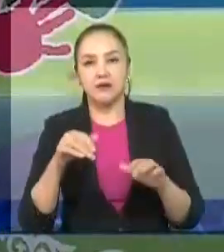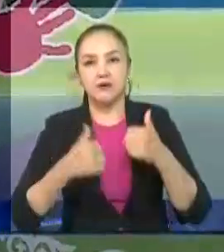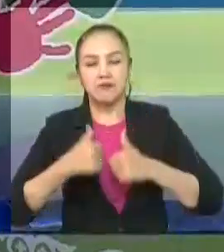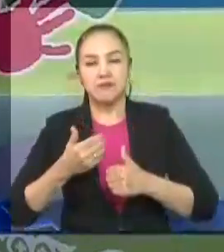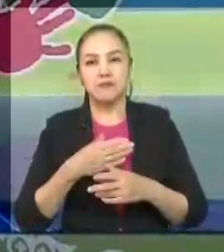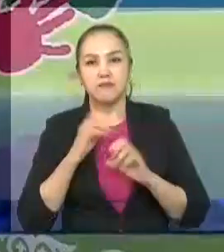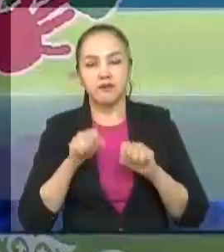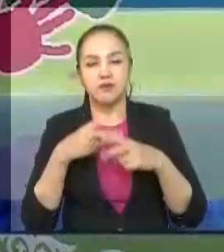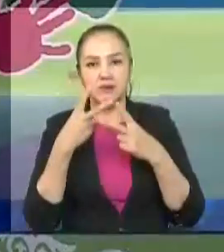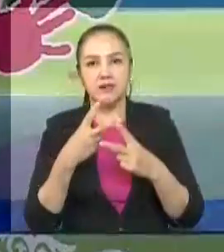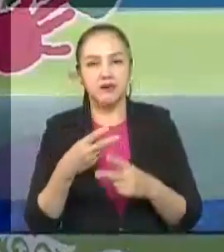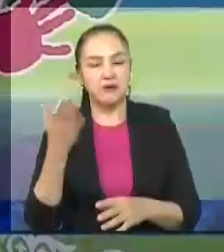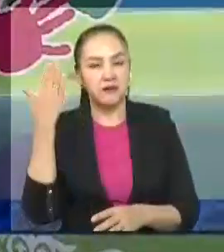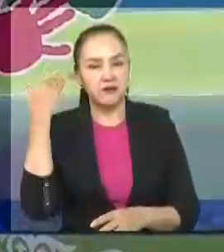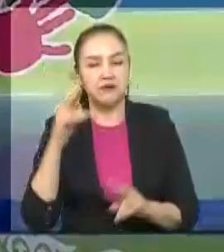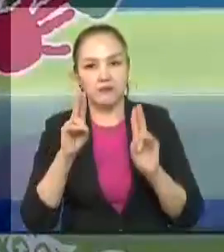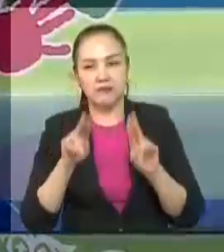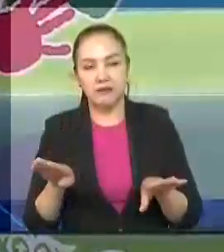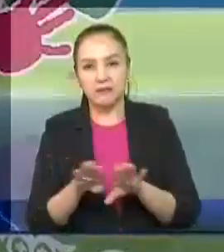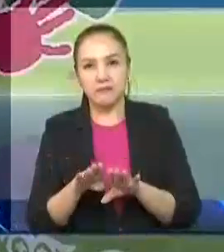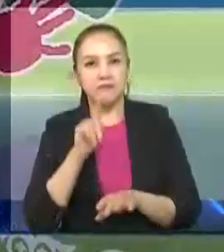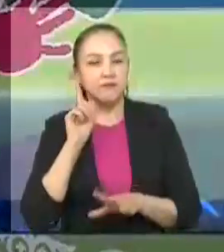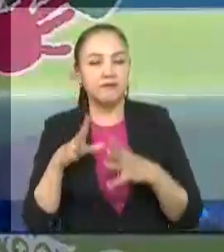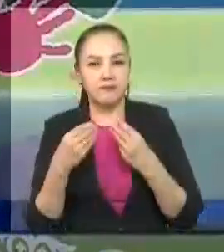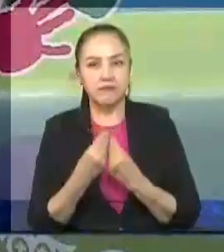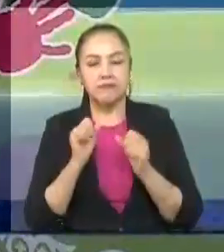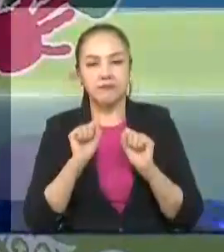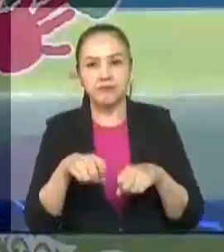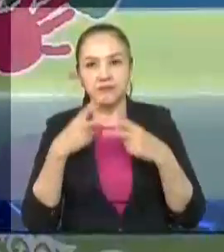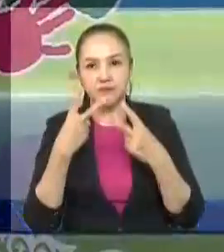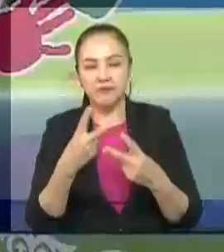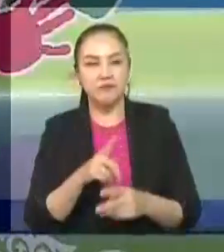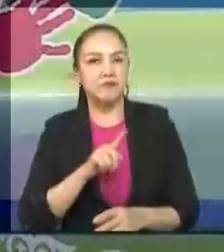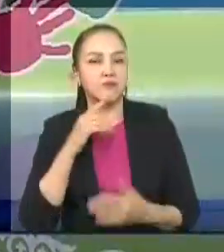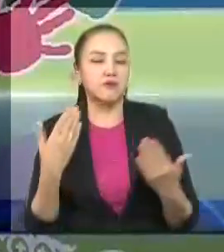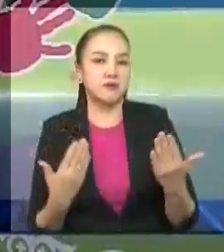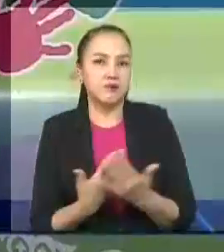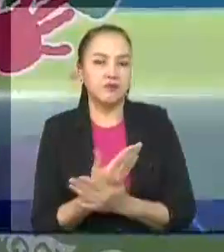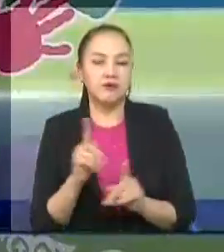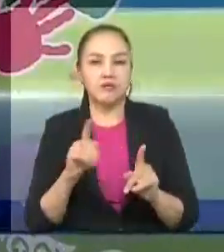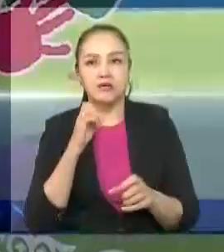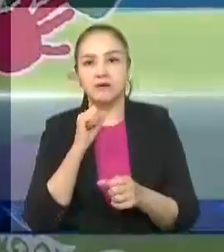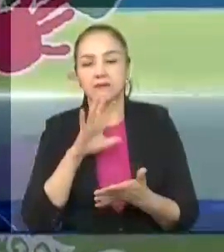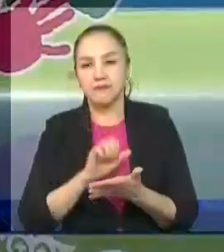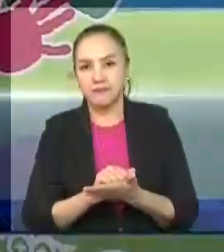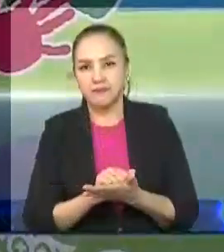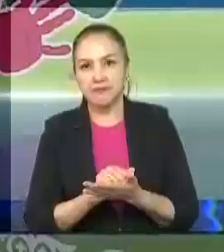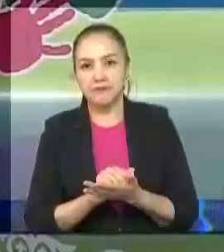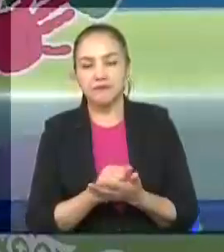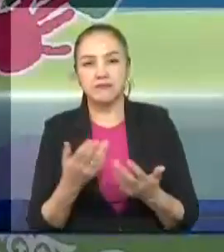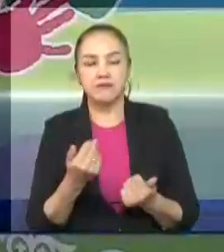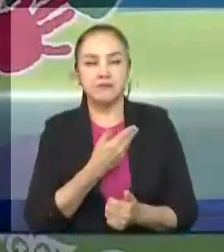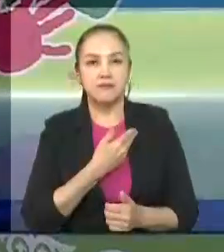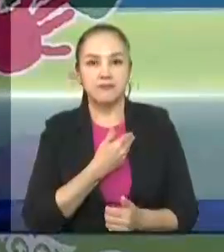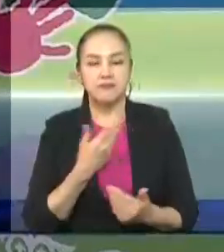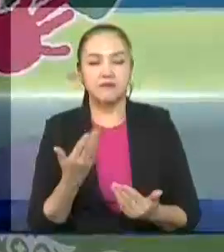наши старинные обычаи и традиции, и в то же время молодые семьи могут показать в современных условиях, чем они занимаются. Конечно,